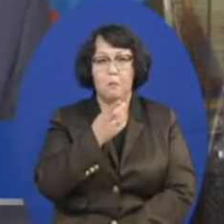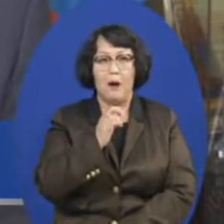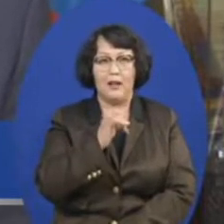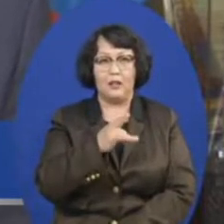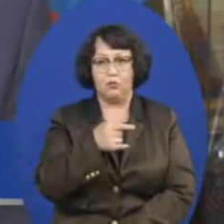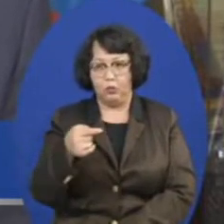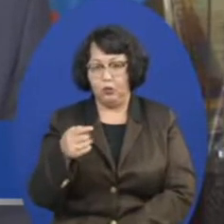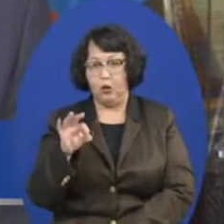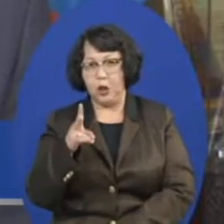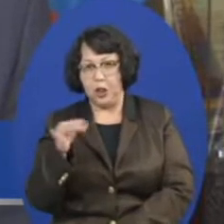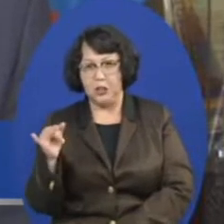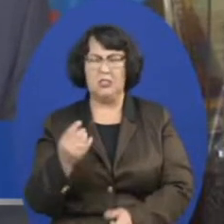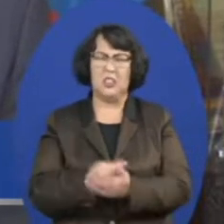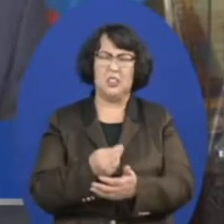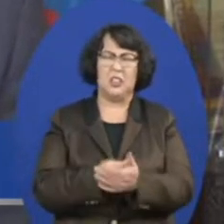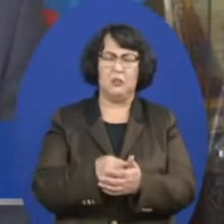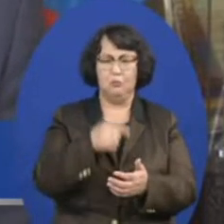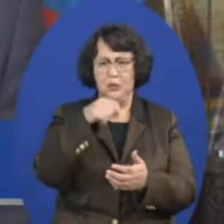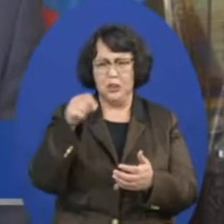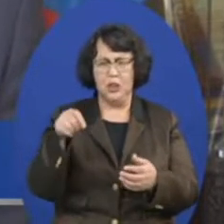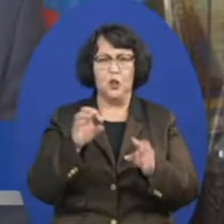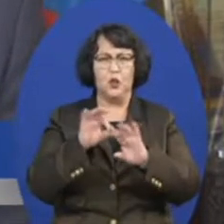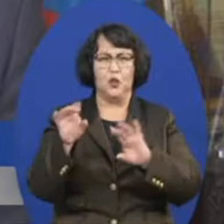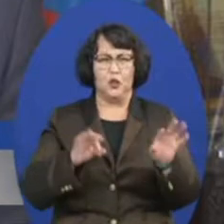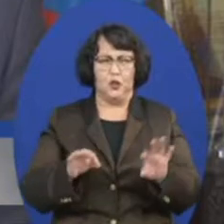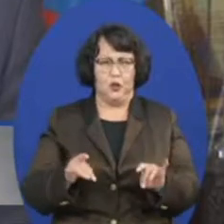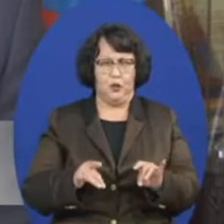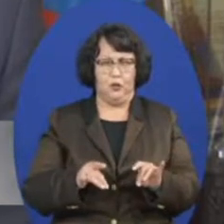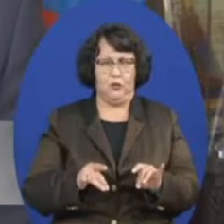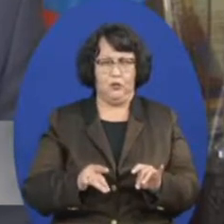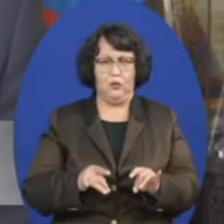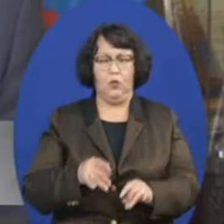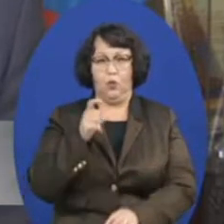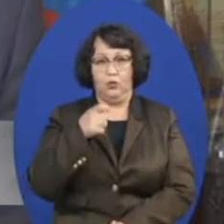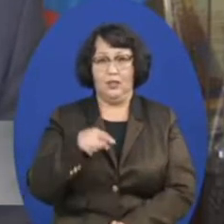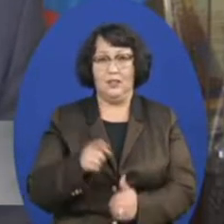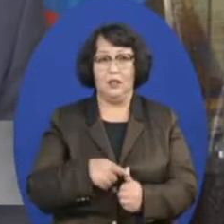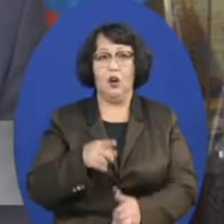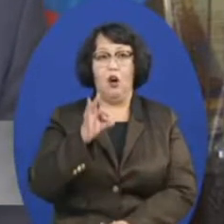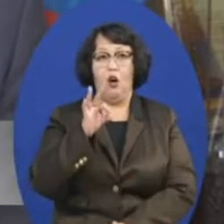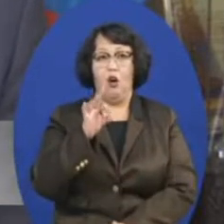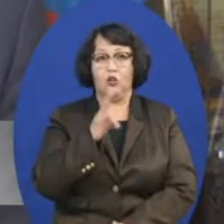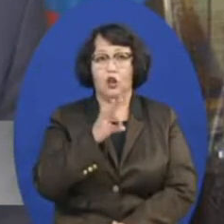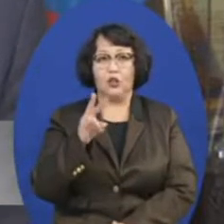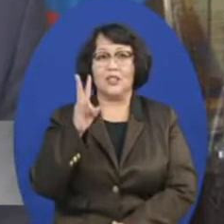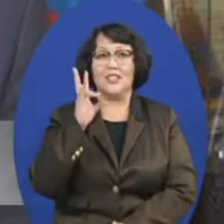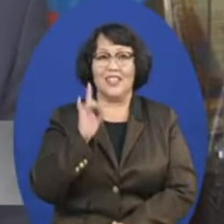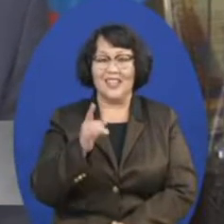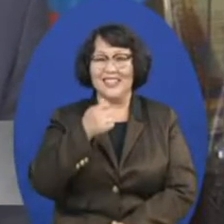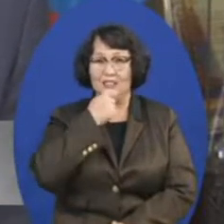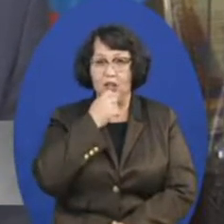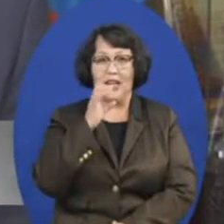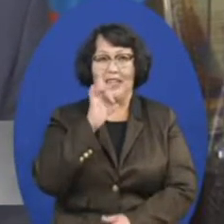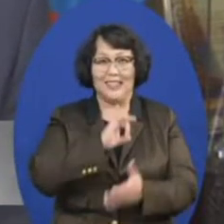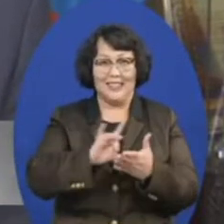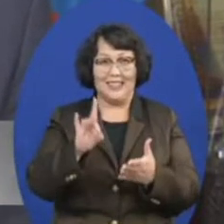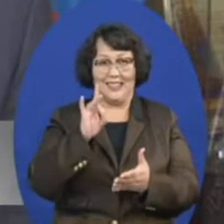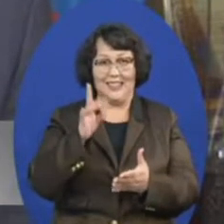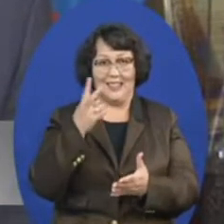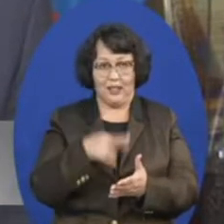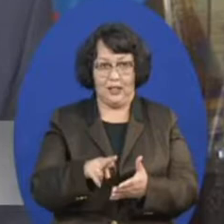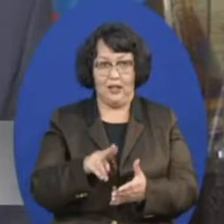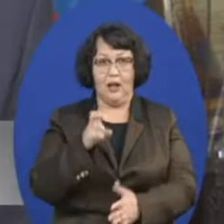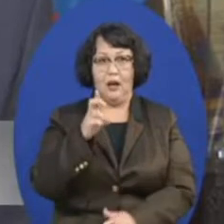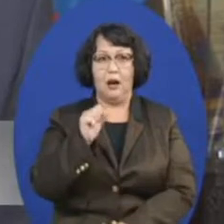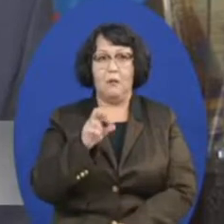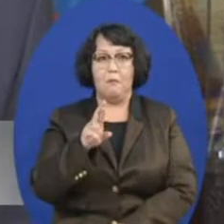аваад үлгийг авчижд. Ингээд үзэхээр ер нь бол хүний чинь нэрлэхэд бол оноос нэг л нэртэй байгаа шүү дээ. Тэр нэрээрээ хайна. Эсвэл регистрийн нэг дугаартай тэргээрээ хайна гэмүү.